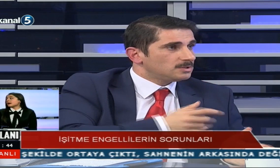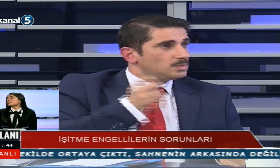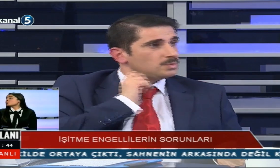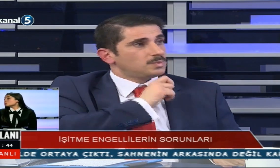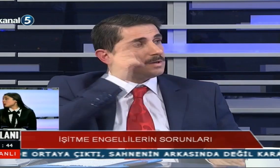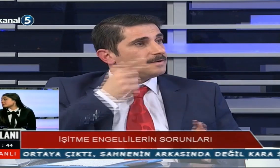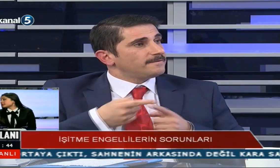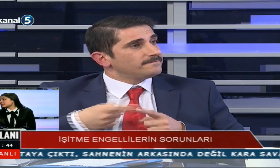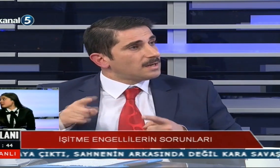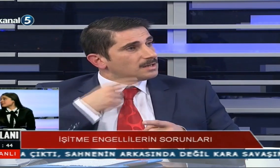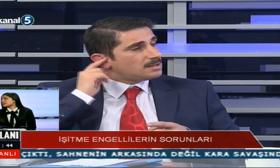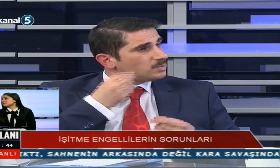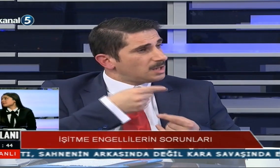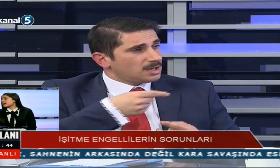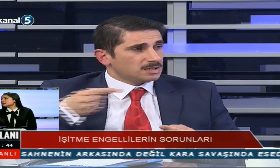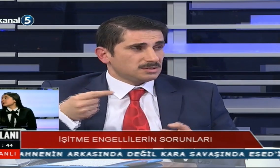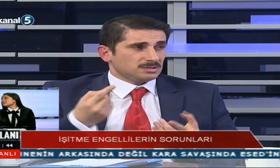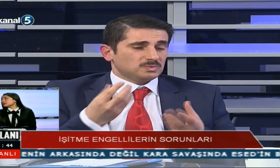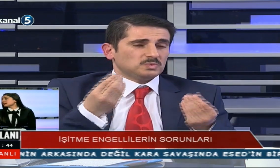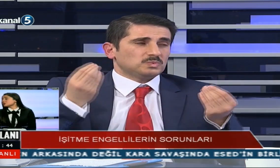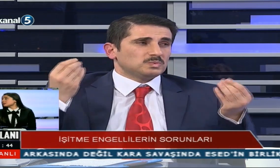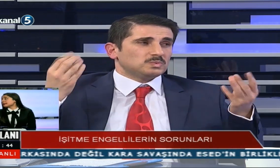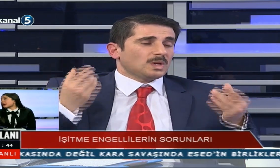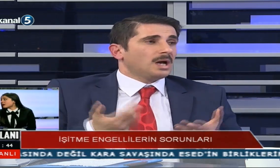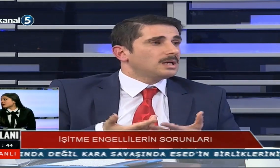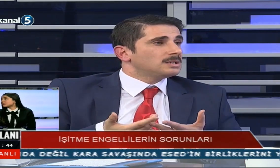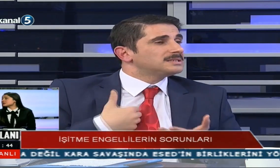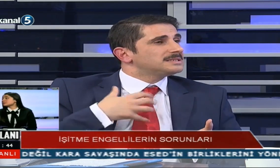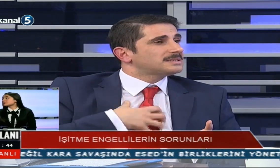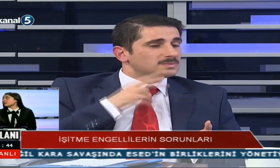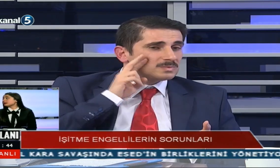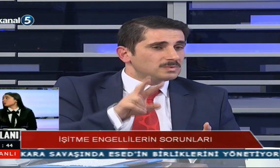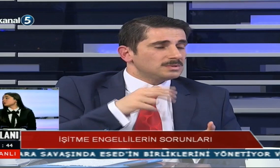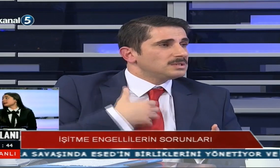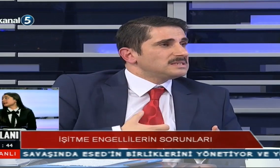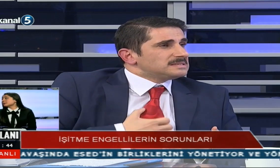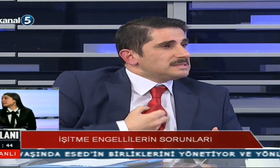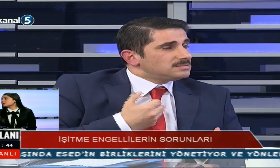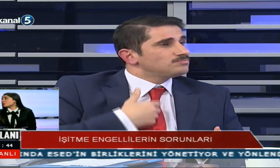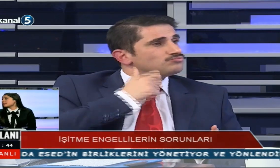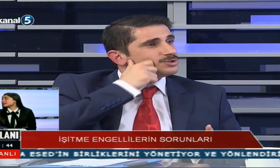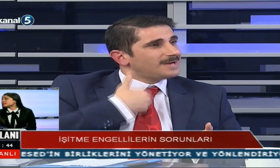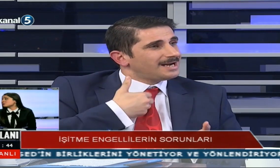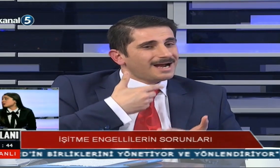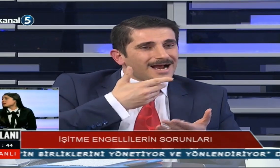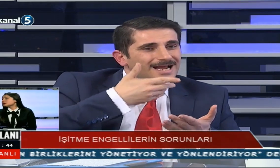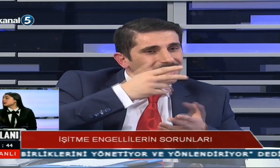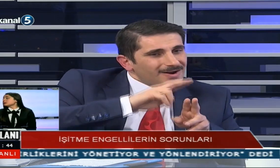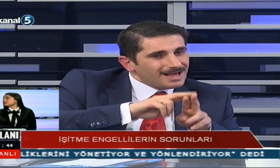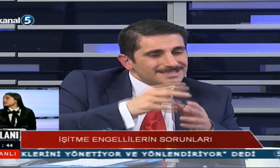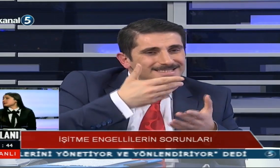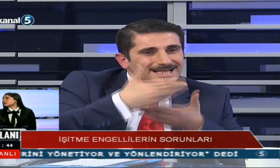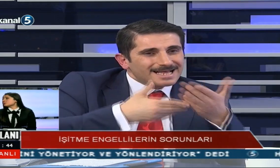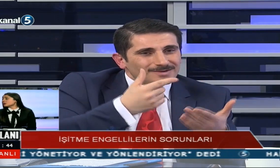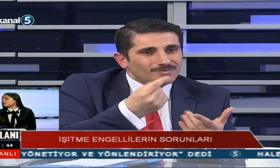bilmeyen, gusül abdesti almasını bilmeyen işitme engelli arkadaşlarımız var. Onlar elbette ki öğrenmek istiyorlar.